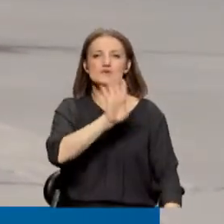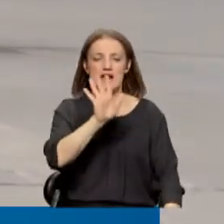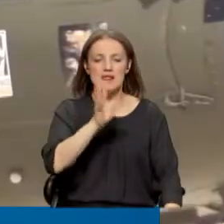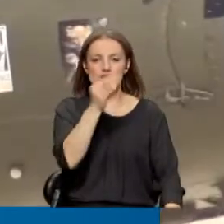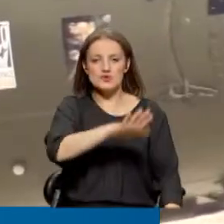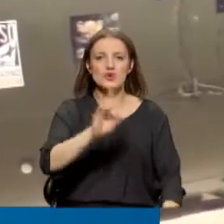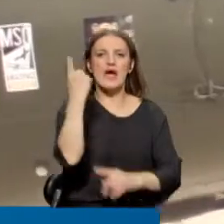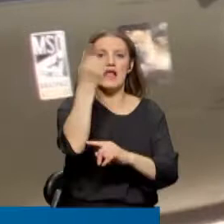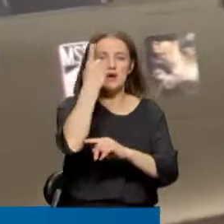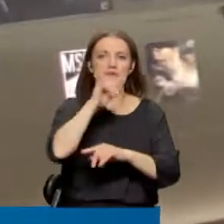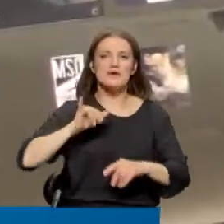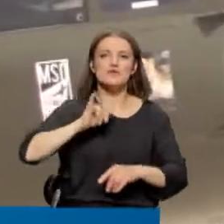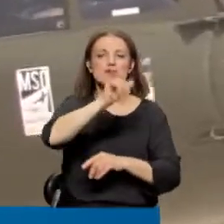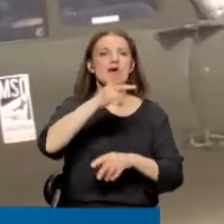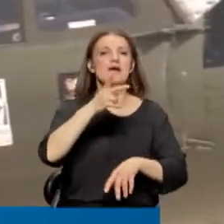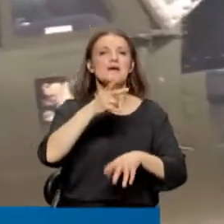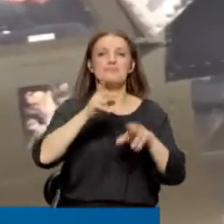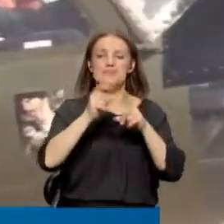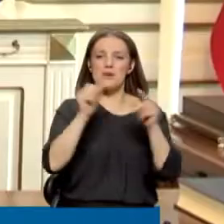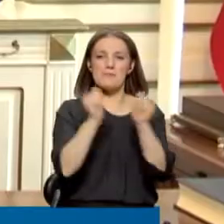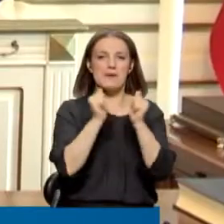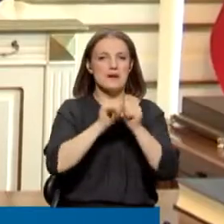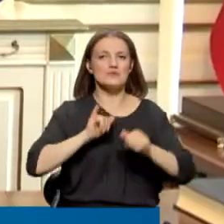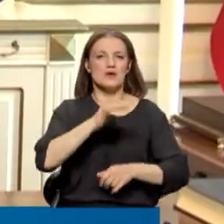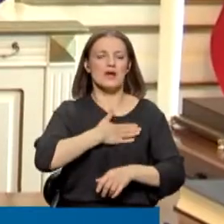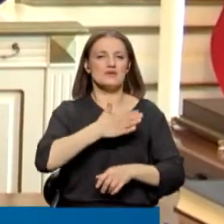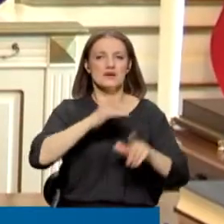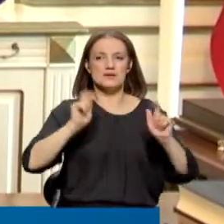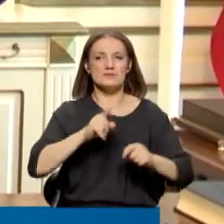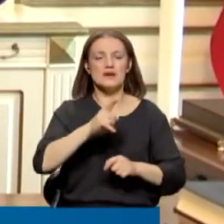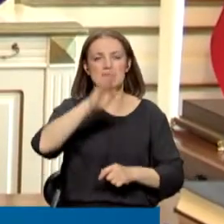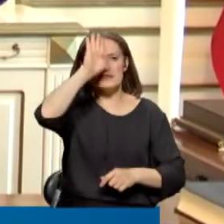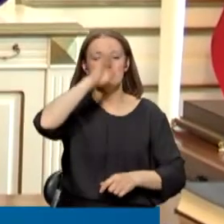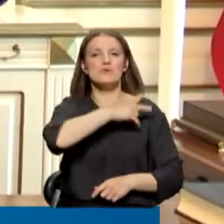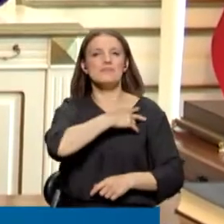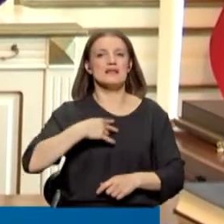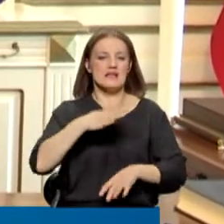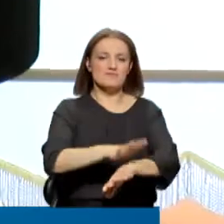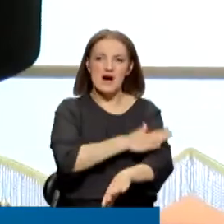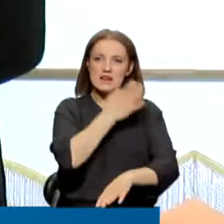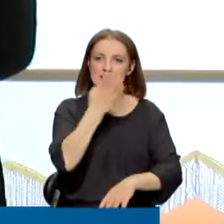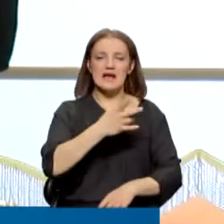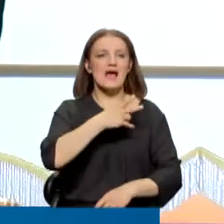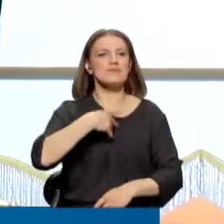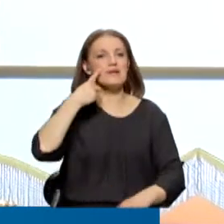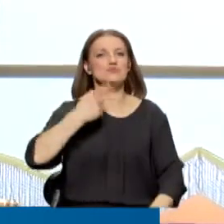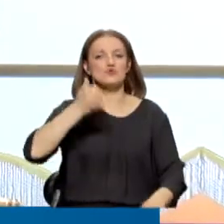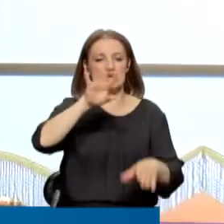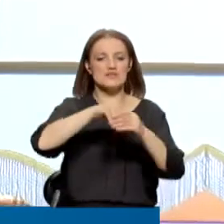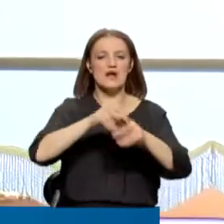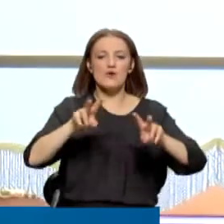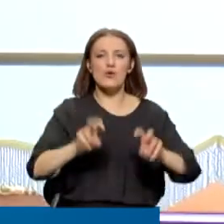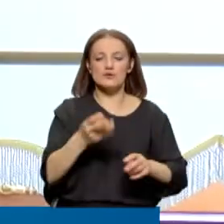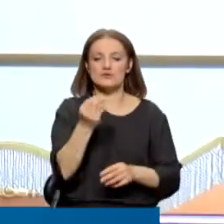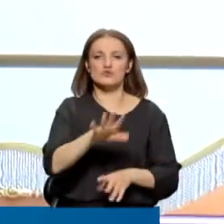ve uçaklarla pilotlar eşliğinde uçuş heyecanını yaşadı. İstanbul'da Büyükşehir Belediyesi'nde de, valilikte de, emniyet müdürlüğünde de